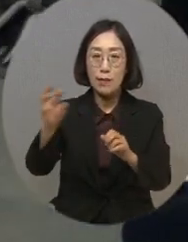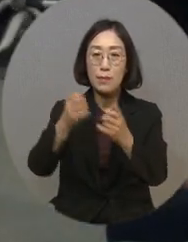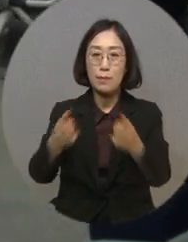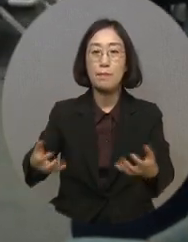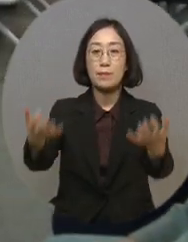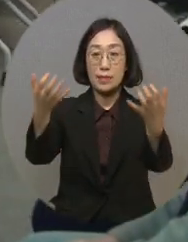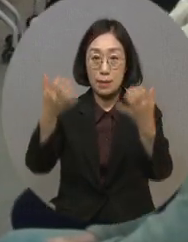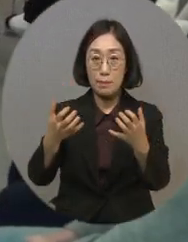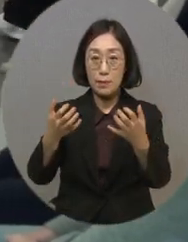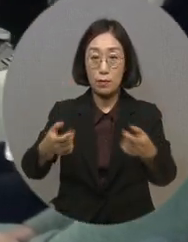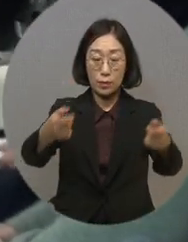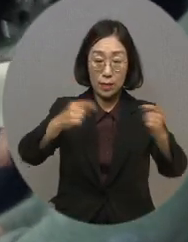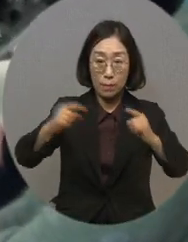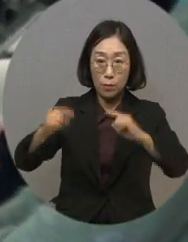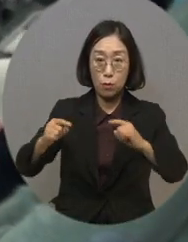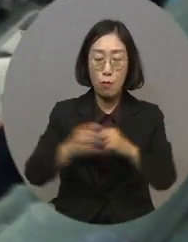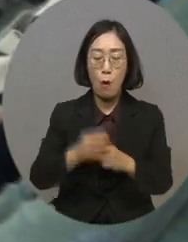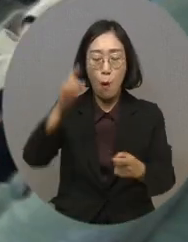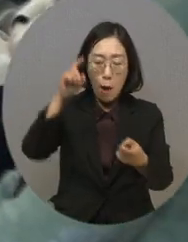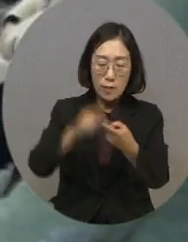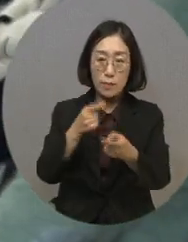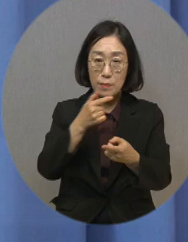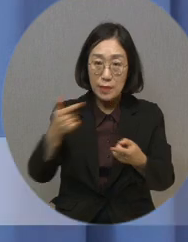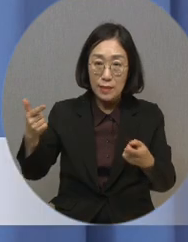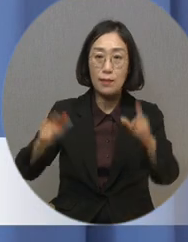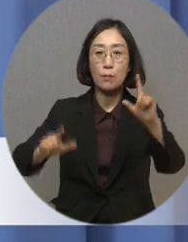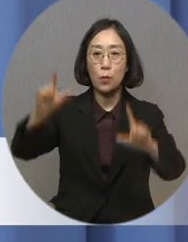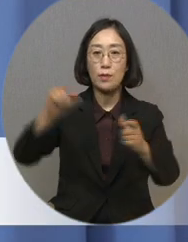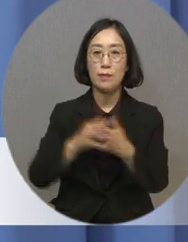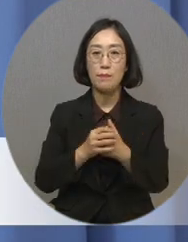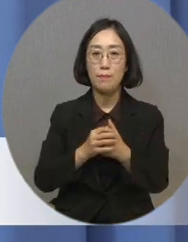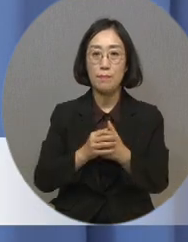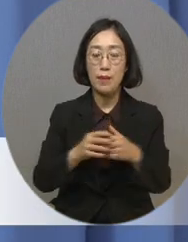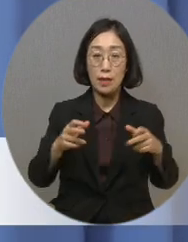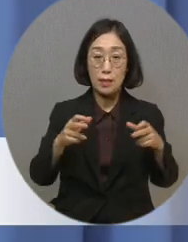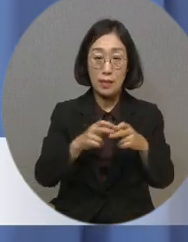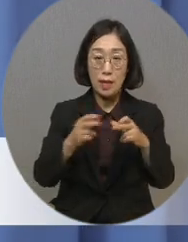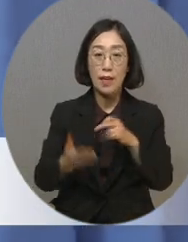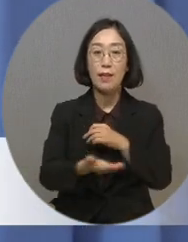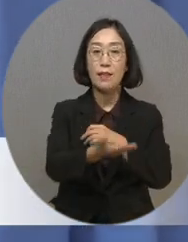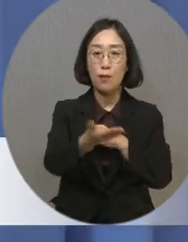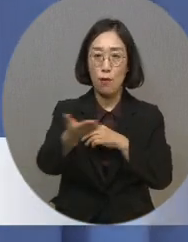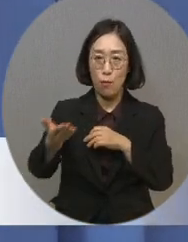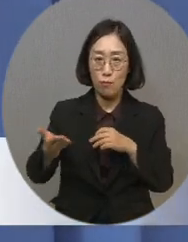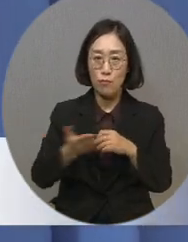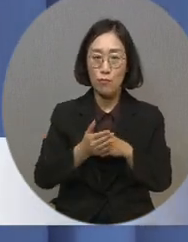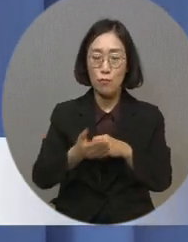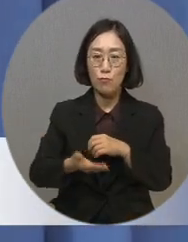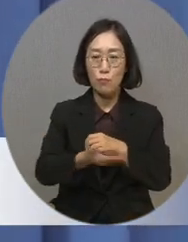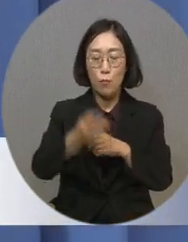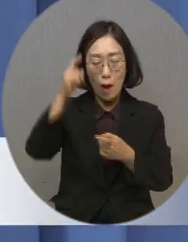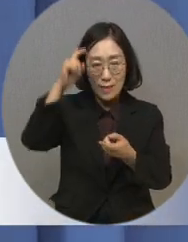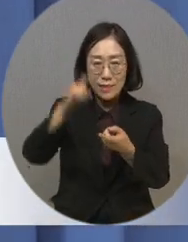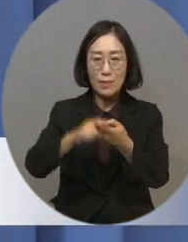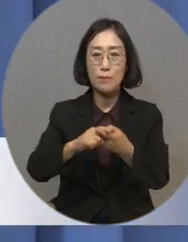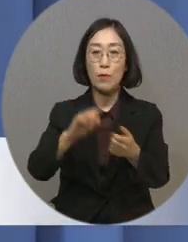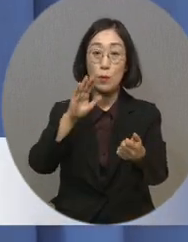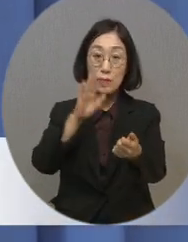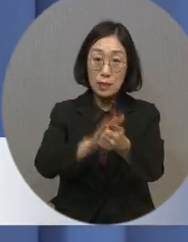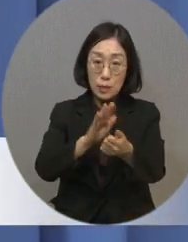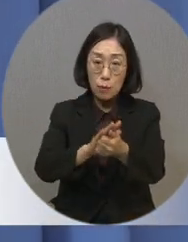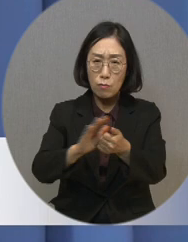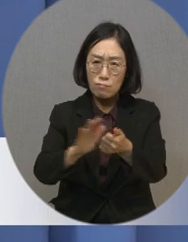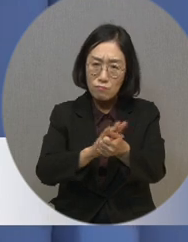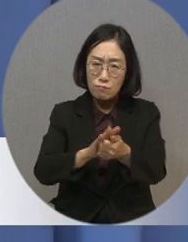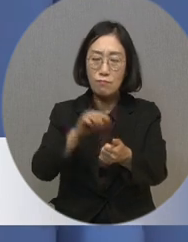참석해 장애인체육회에 많은 관심을 보였습니다. 장애를 가지신 분들에 대한 우리 관심 그리고 지원은